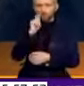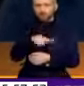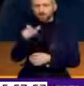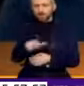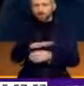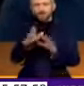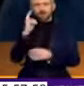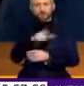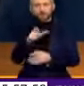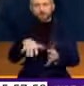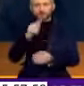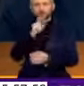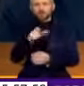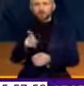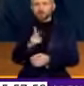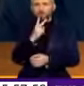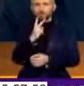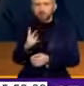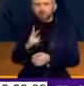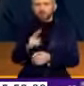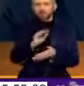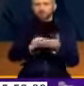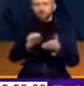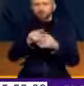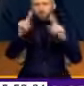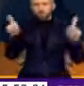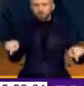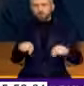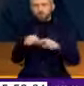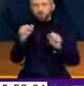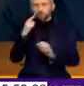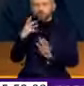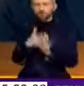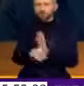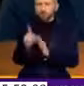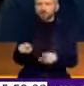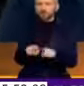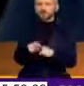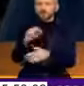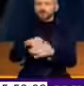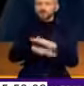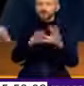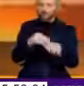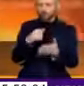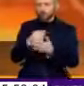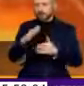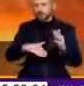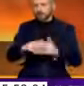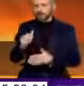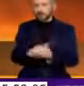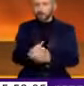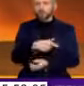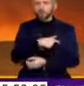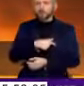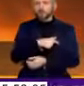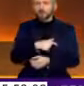українці, не тільки кияни, але всі українці, які бачать надписи на бікбордах, також можуть це зрозуміти. Але все ж таки від загального до практичного, пане Юрію,